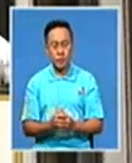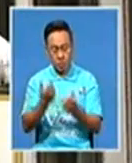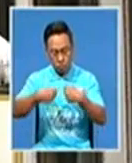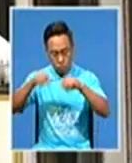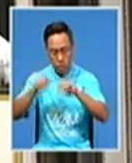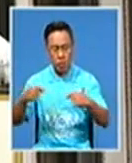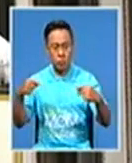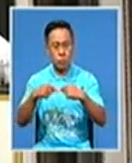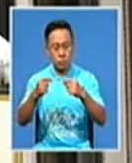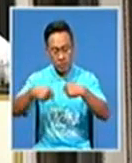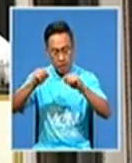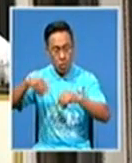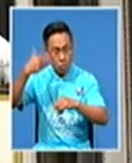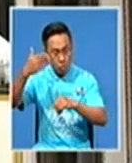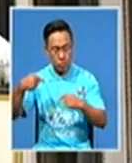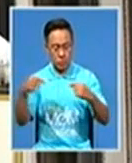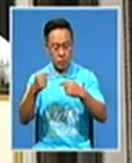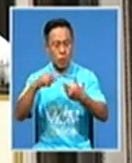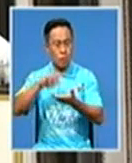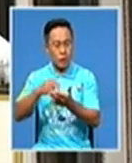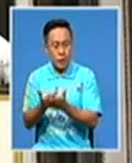คุณธรรม IP นะครับในสัญญาว่าจะ